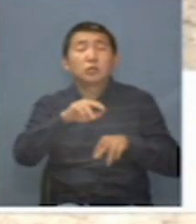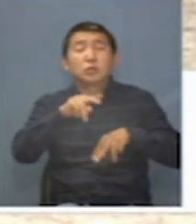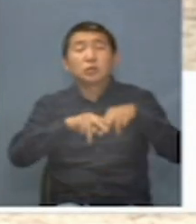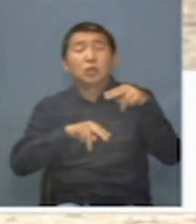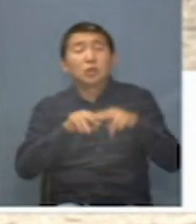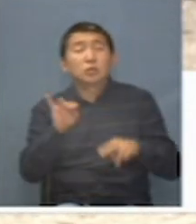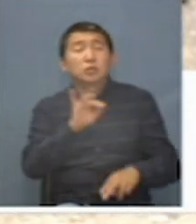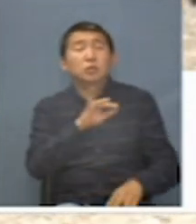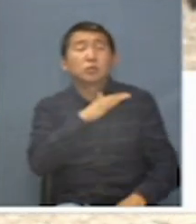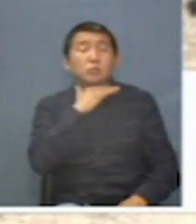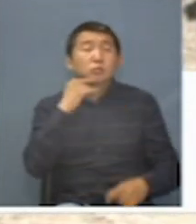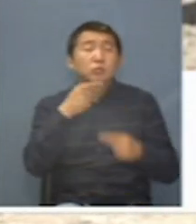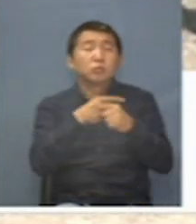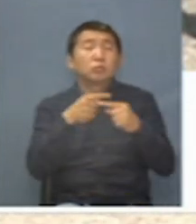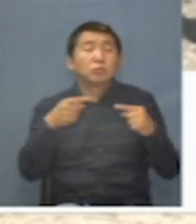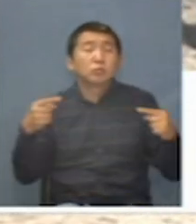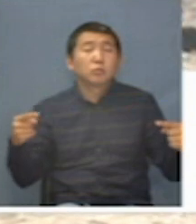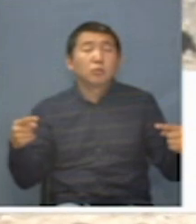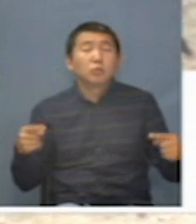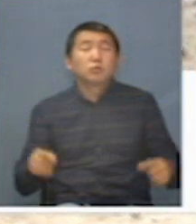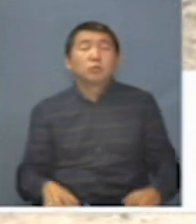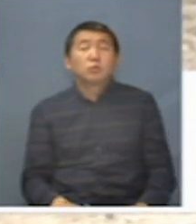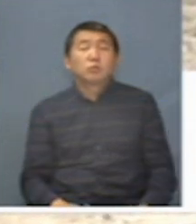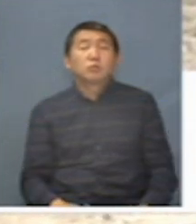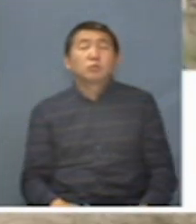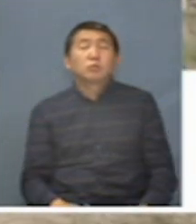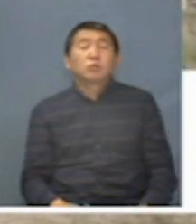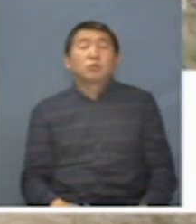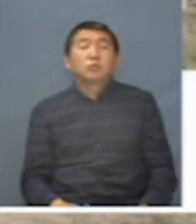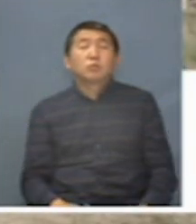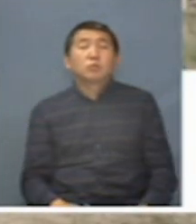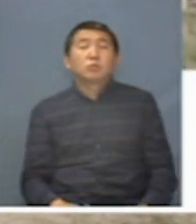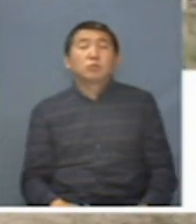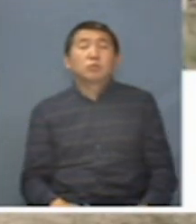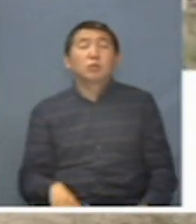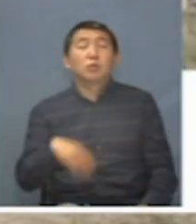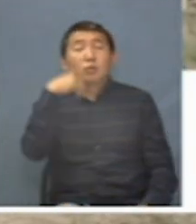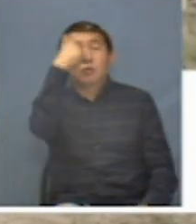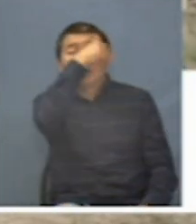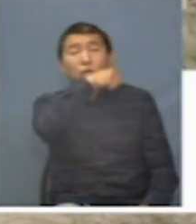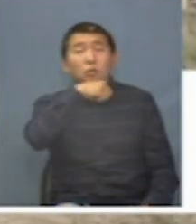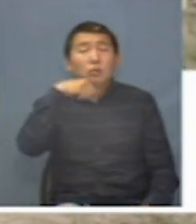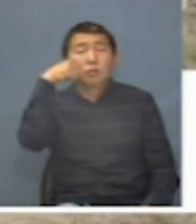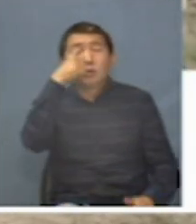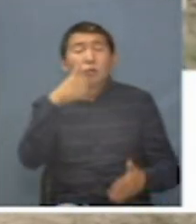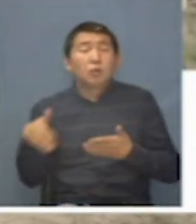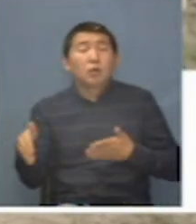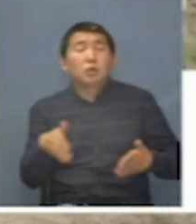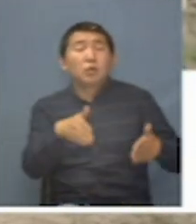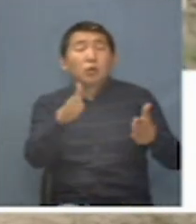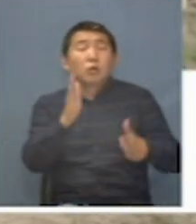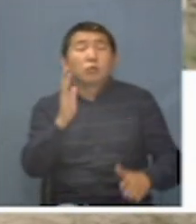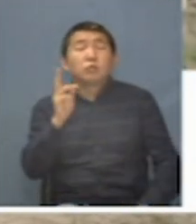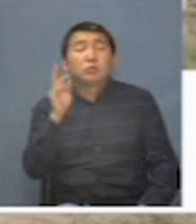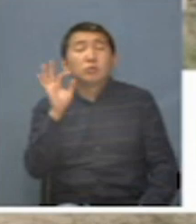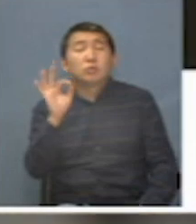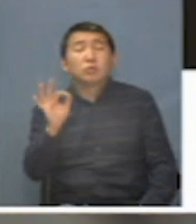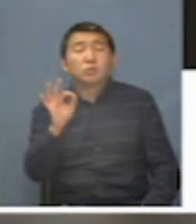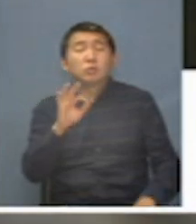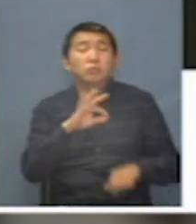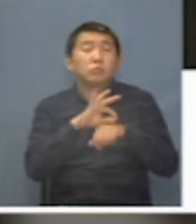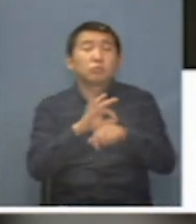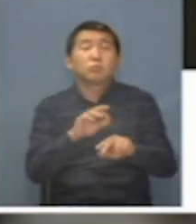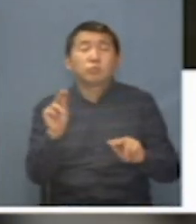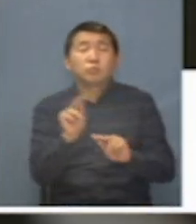далее. Этой масштабной целью руководствуется региональная программа «Год дорог», в рамках которой в Восточно-Казахстанской области проводят